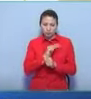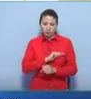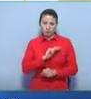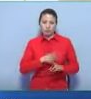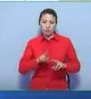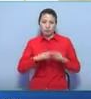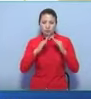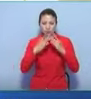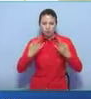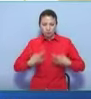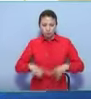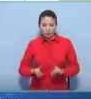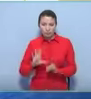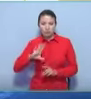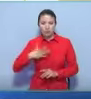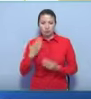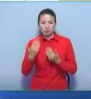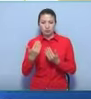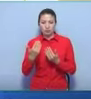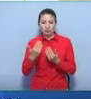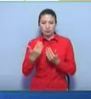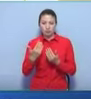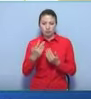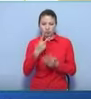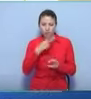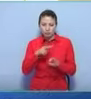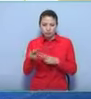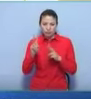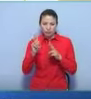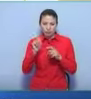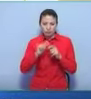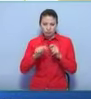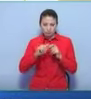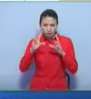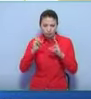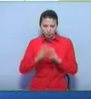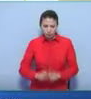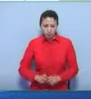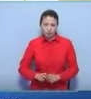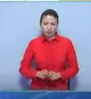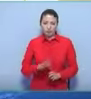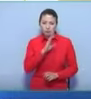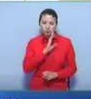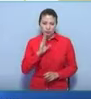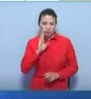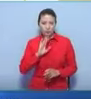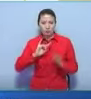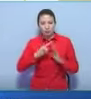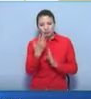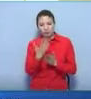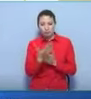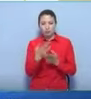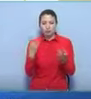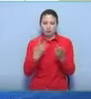енді үйде туғаннан кейін бұл, біз оның жаңағыдай көріп, жыныс жолдарының бәрін көріп, жыртық бар ма,